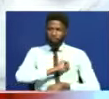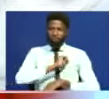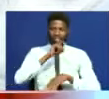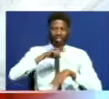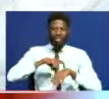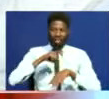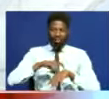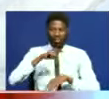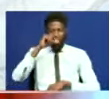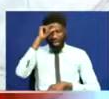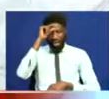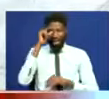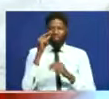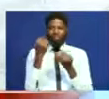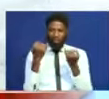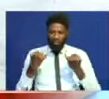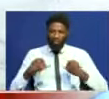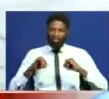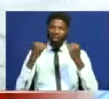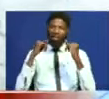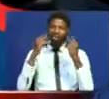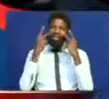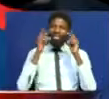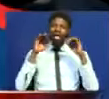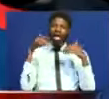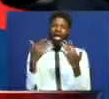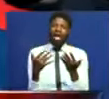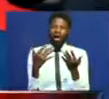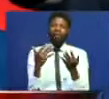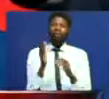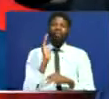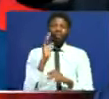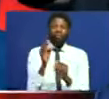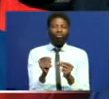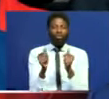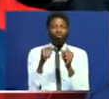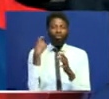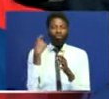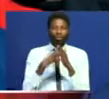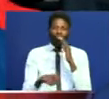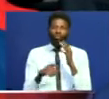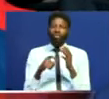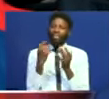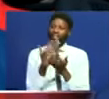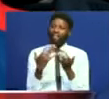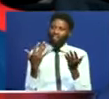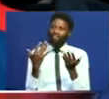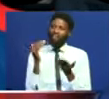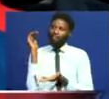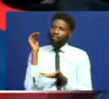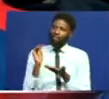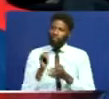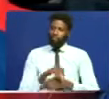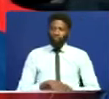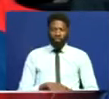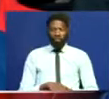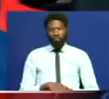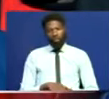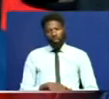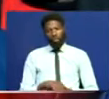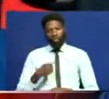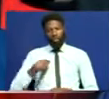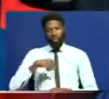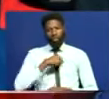kuongezeka kwa bei za bidhaa za kimsingi. Na tuko na vision kwamba mwaka huu wa 2024 ambao